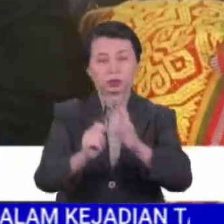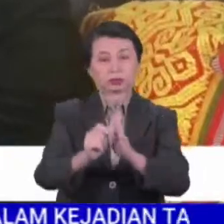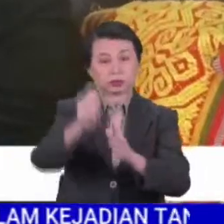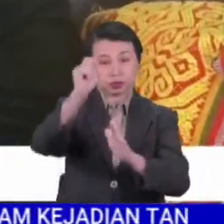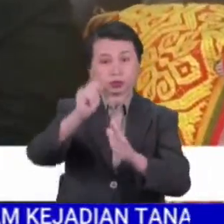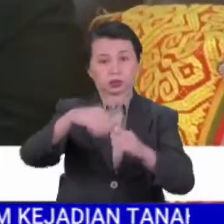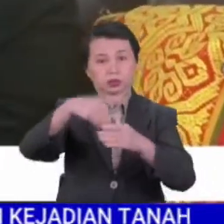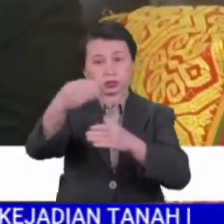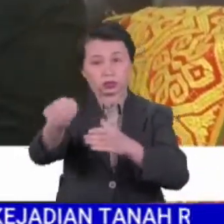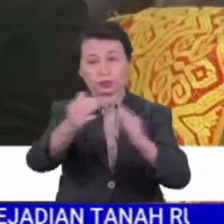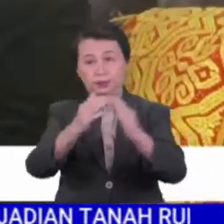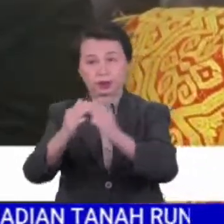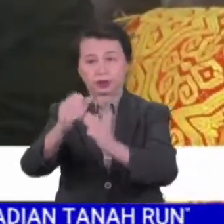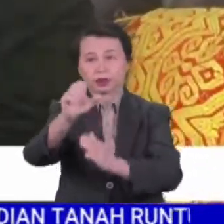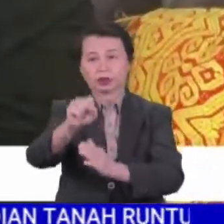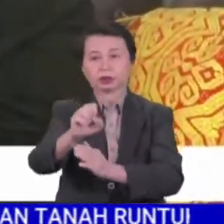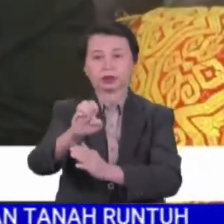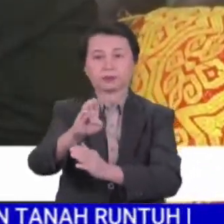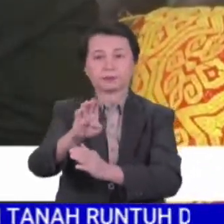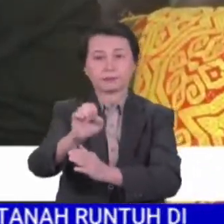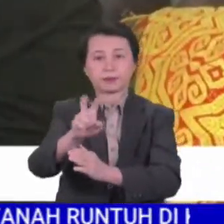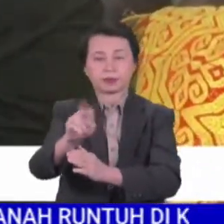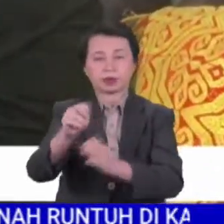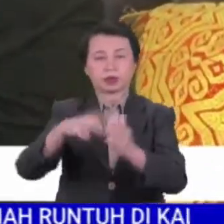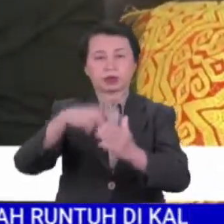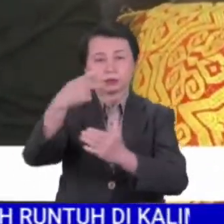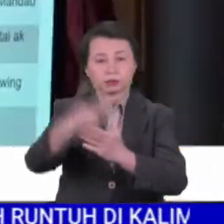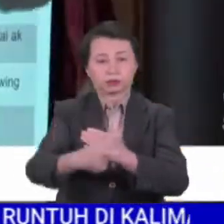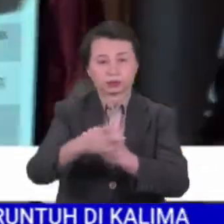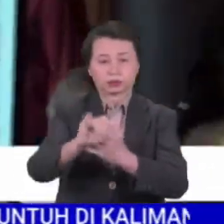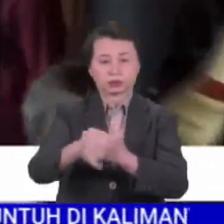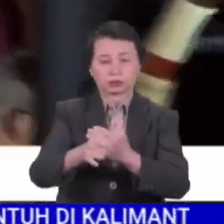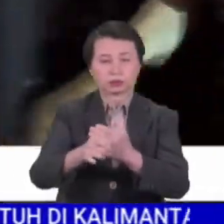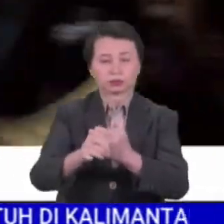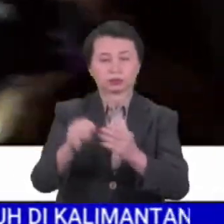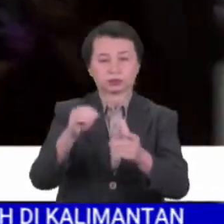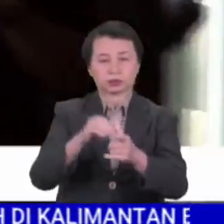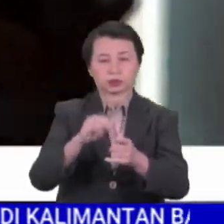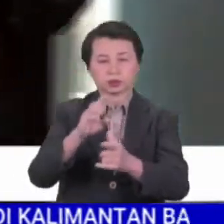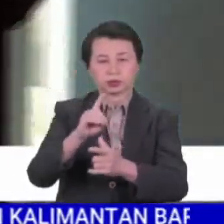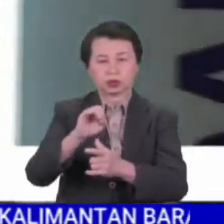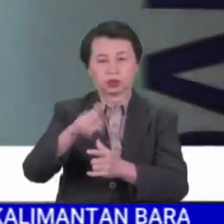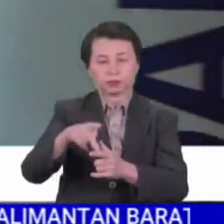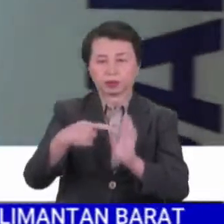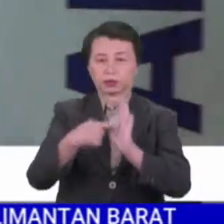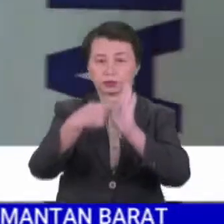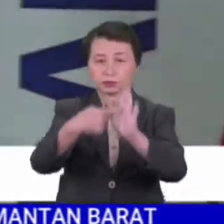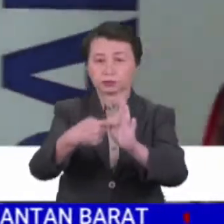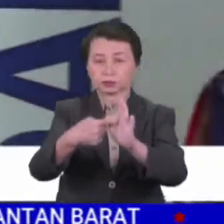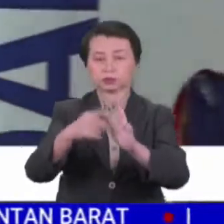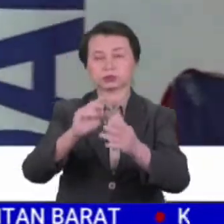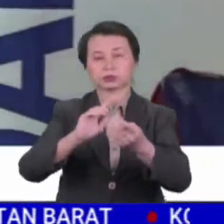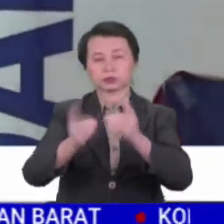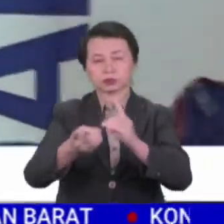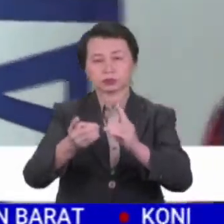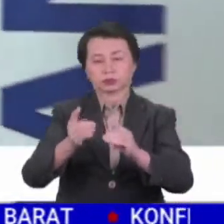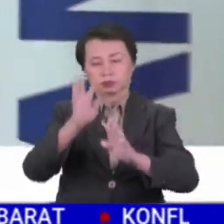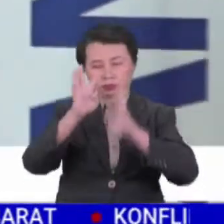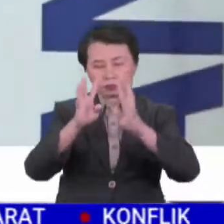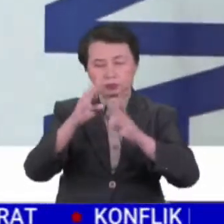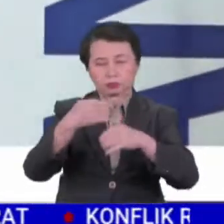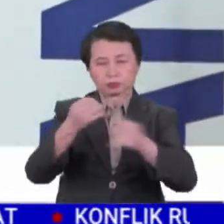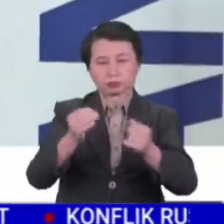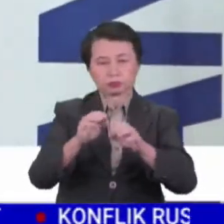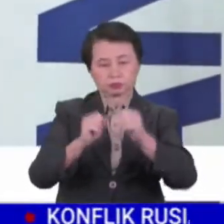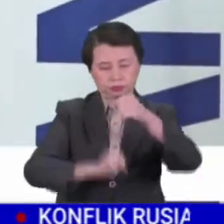tinggi luar bandar Sabah itu merupakan projek bukti prestasi POP yang mempamerkan rangkaian direka bentuk,